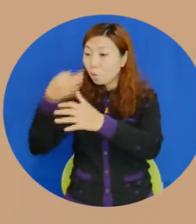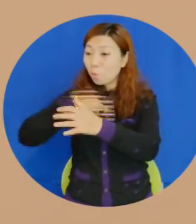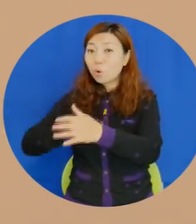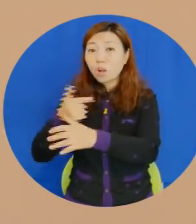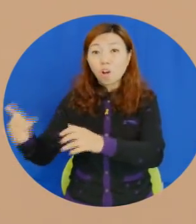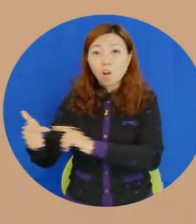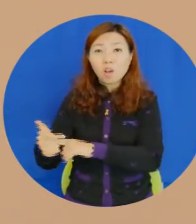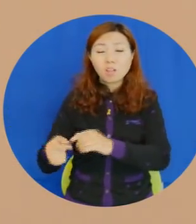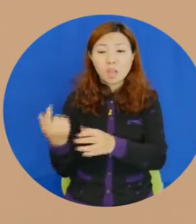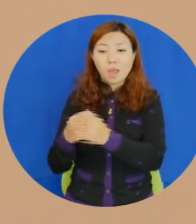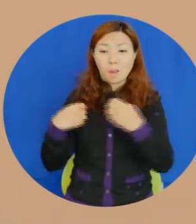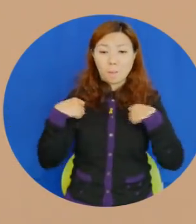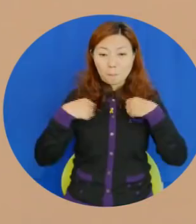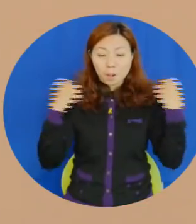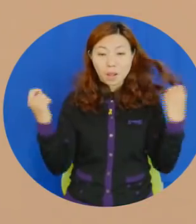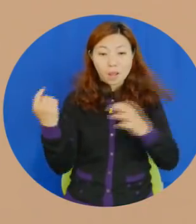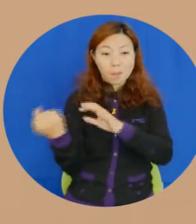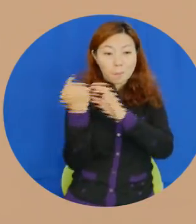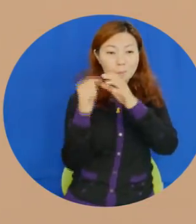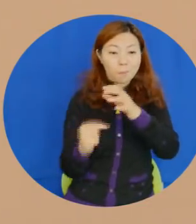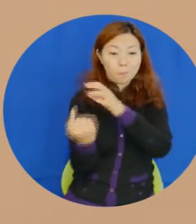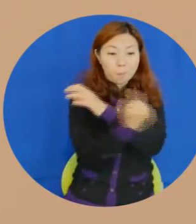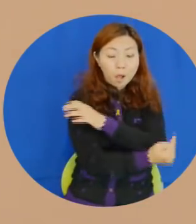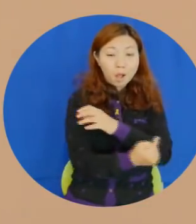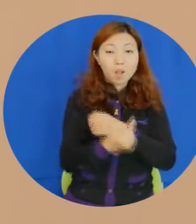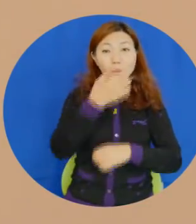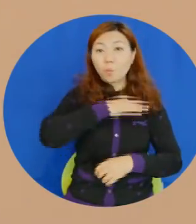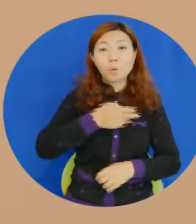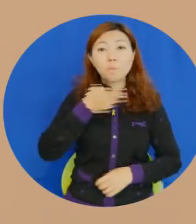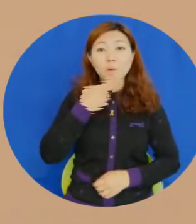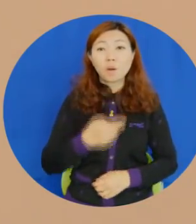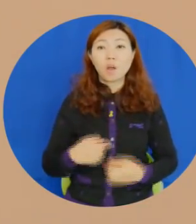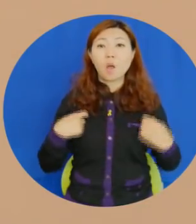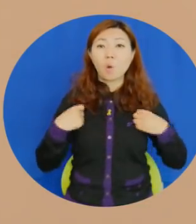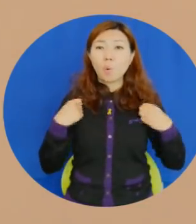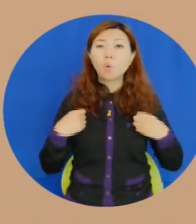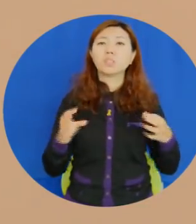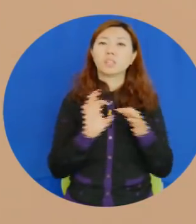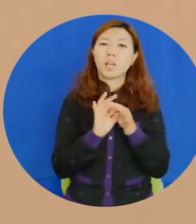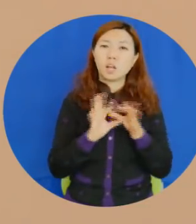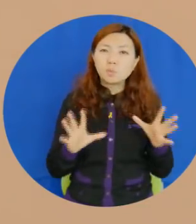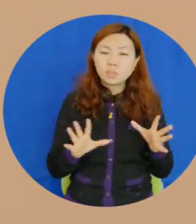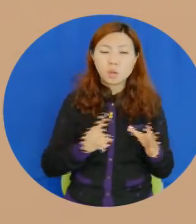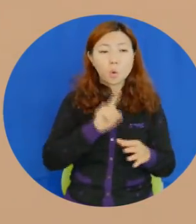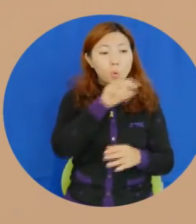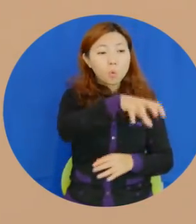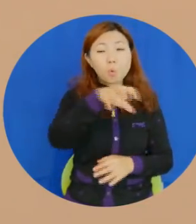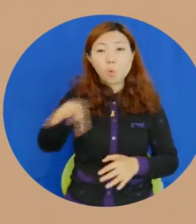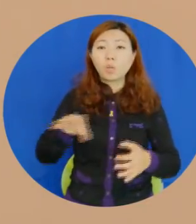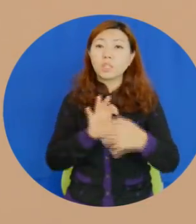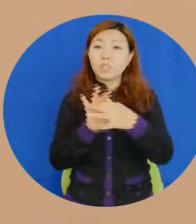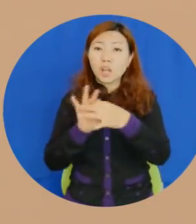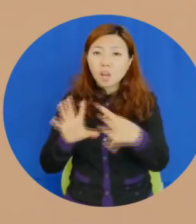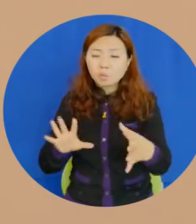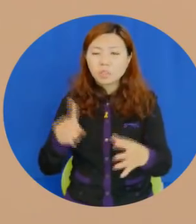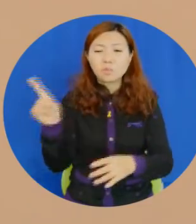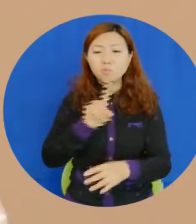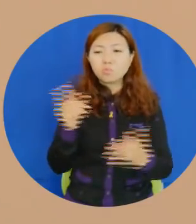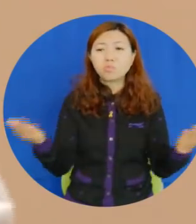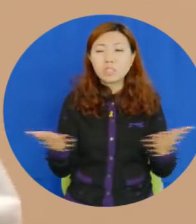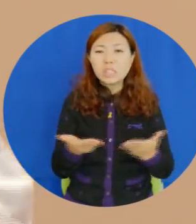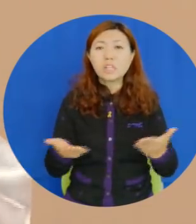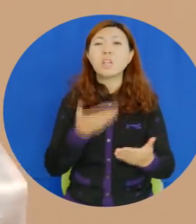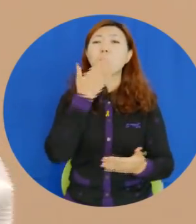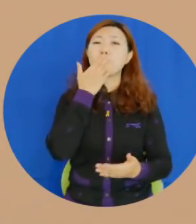없는 교육이단 말이에요. 그러니까 실제로 머리가 길었든 짧았든 옷을 이래 입었든 저래 입었든